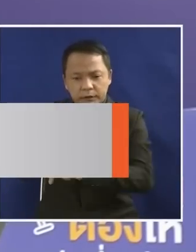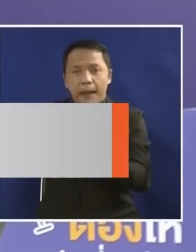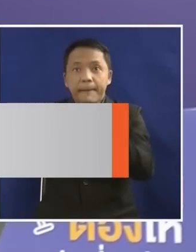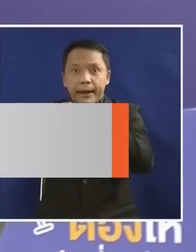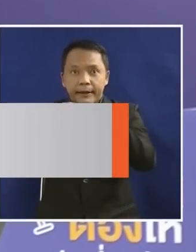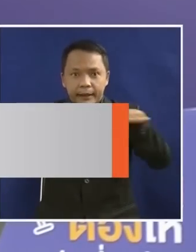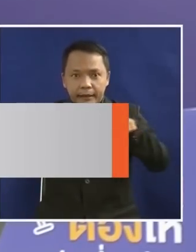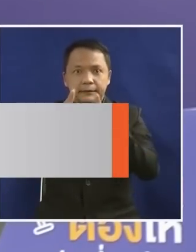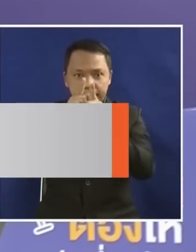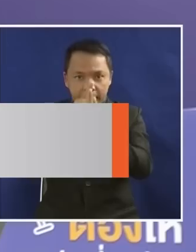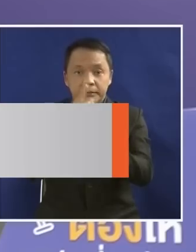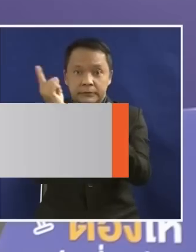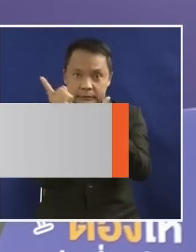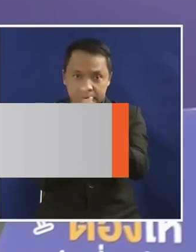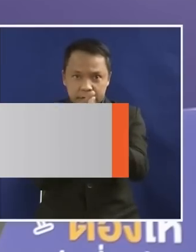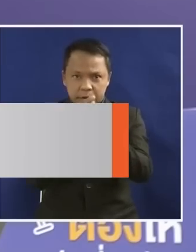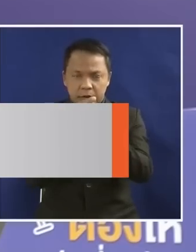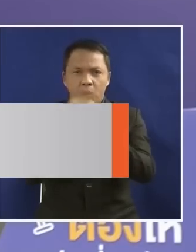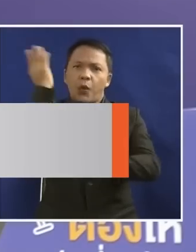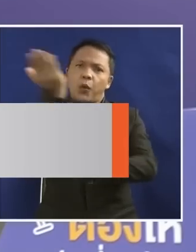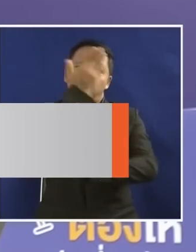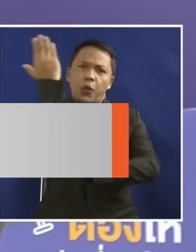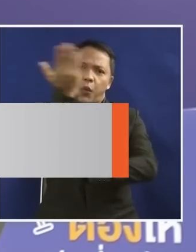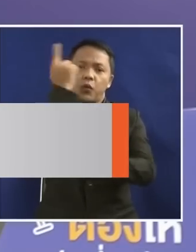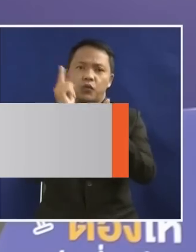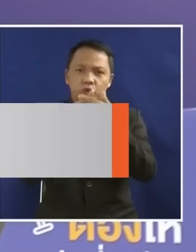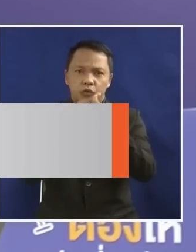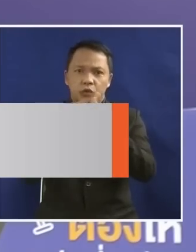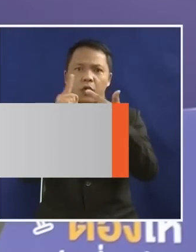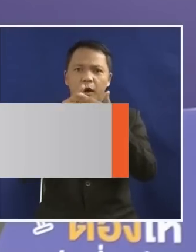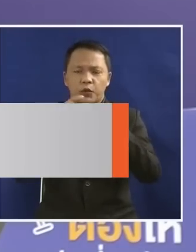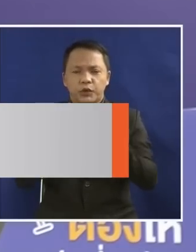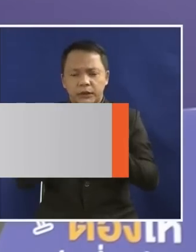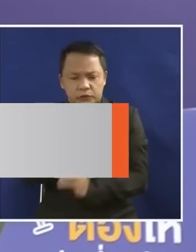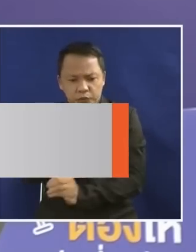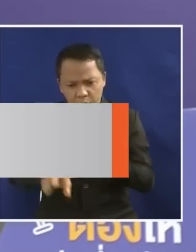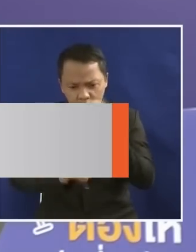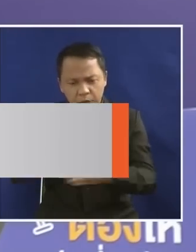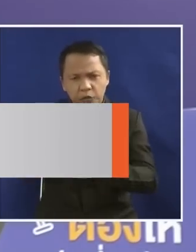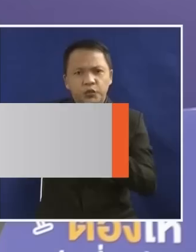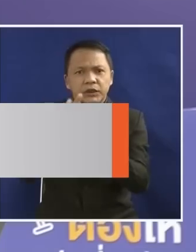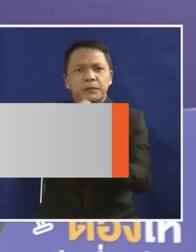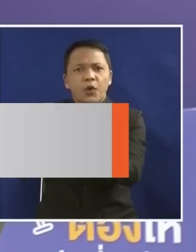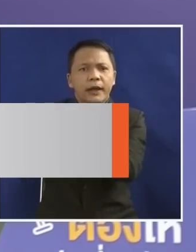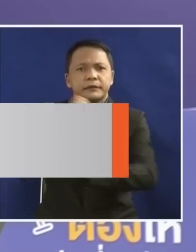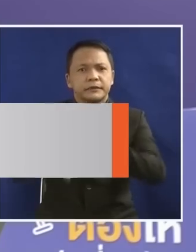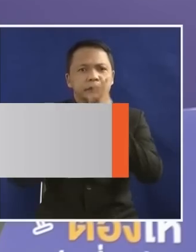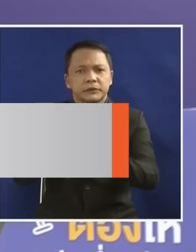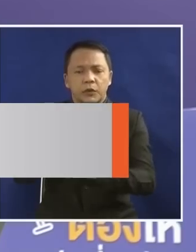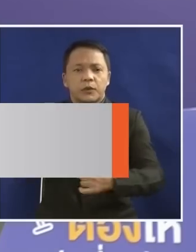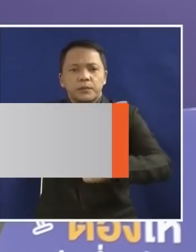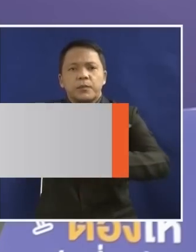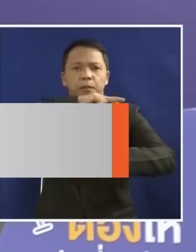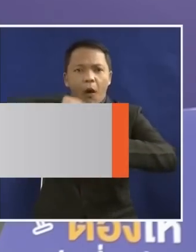ฐานเลยนะว่า1เรื่องระบบระบายอากาศ2เรื่องการกําจัดของเสีย3ระบบบริการทางด้านสาธารณ